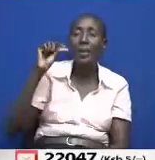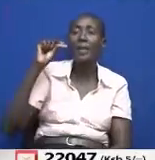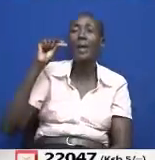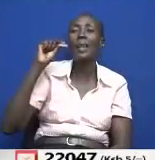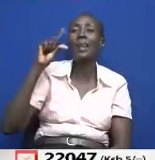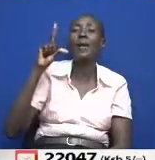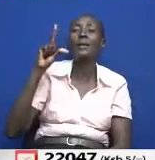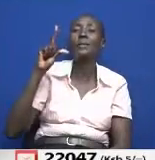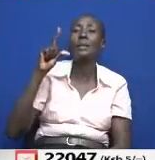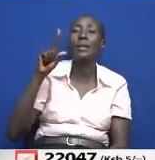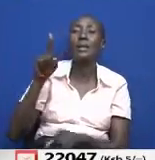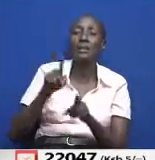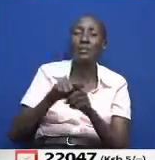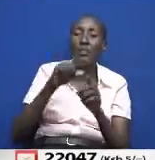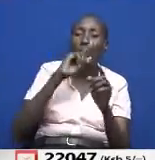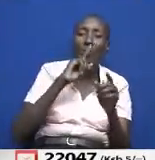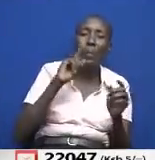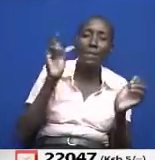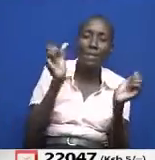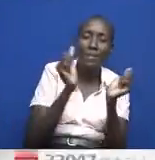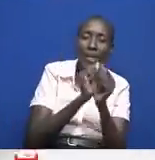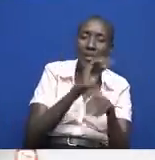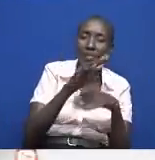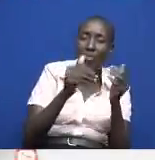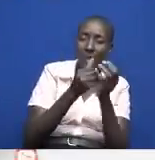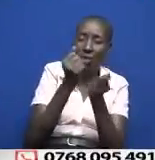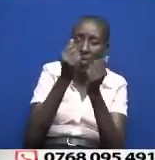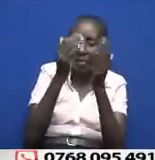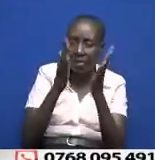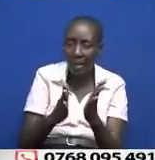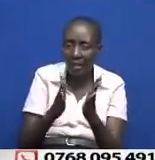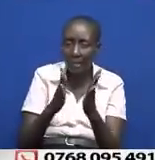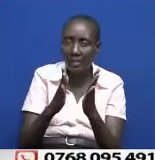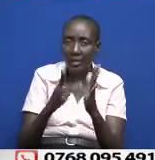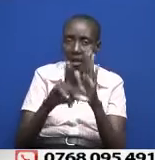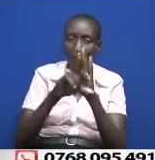hatua dhidi ya madereva wanaokiuka sheria za usalama.